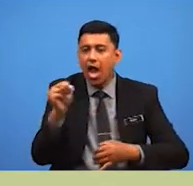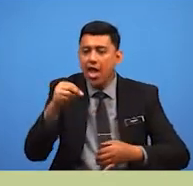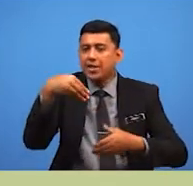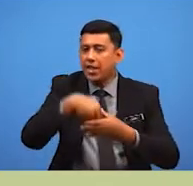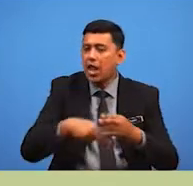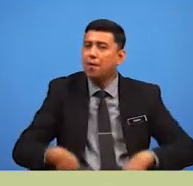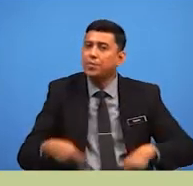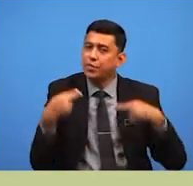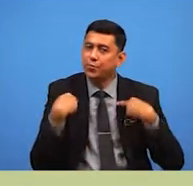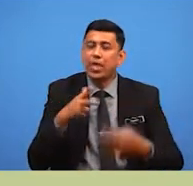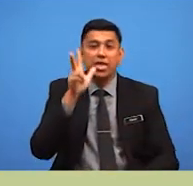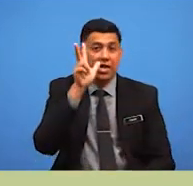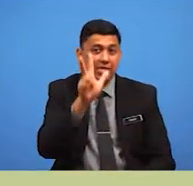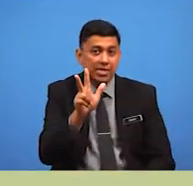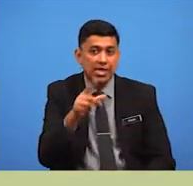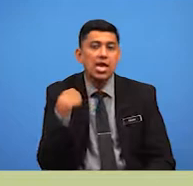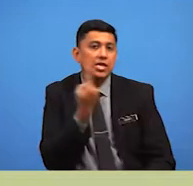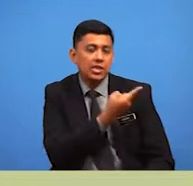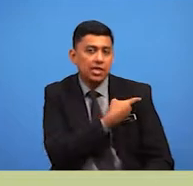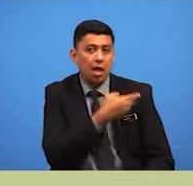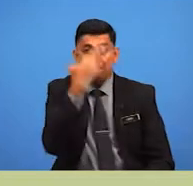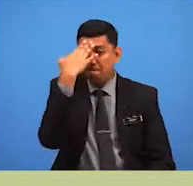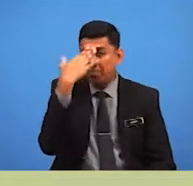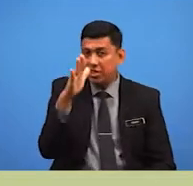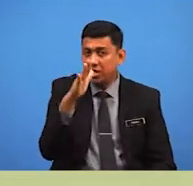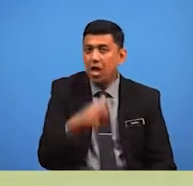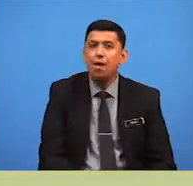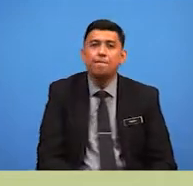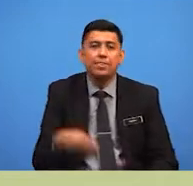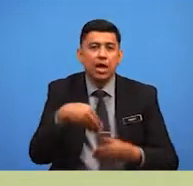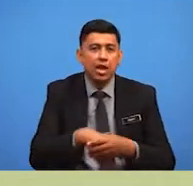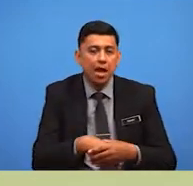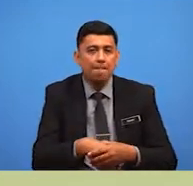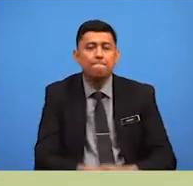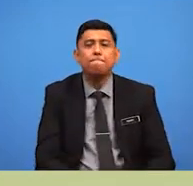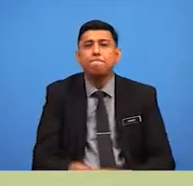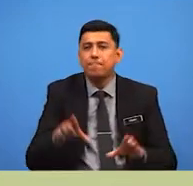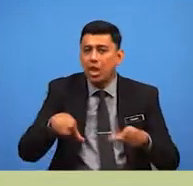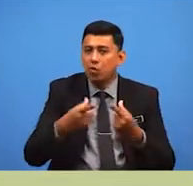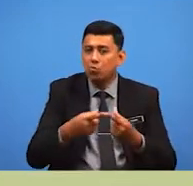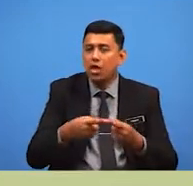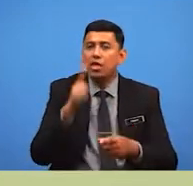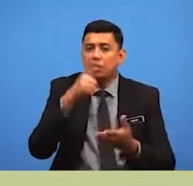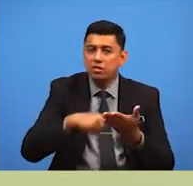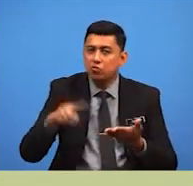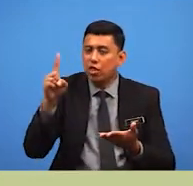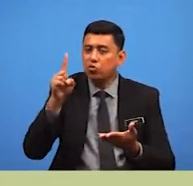Pengajaran ketiga ialah kita hendaklah bijak dalam melakukan sesuatu